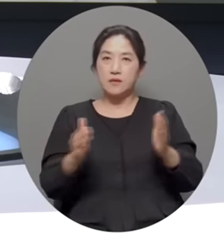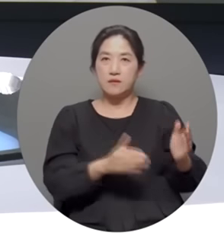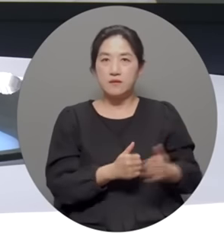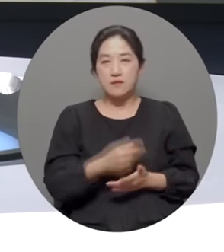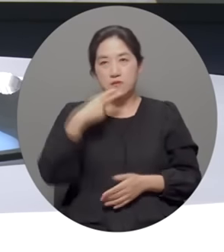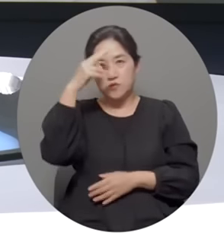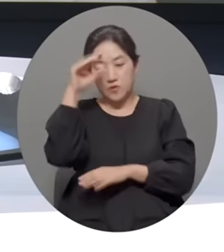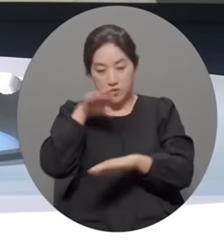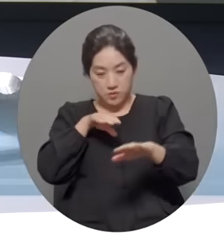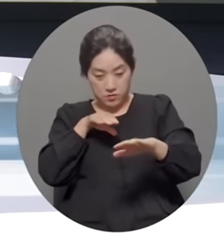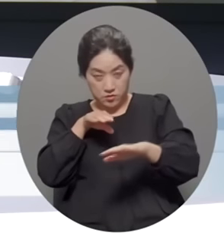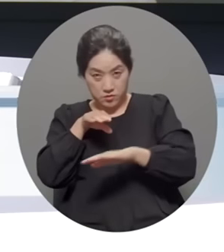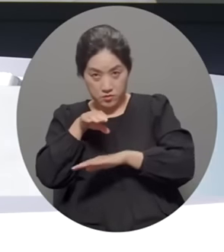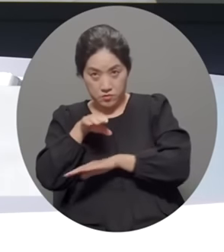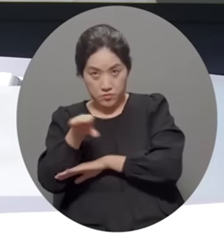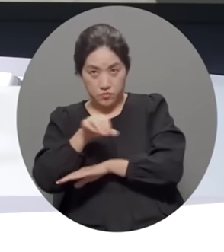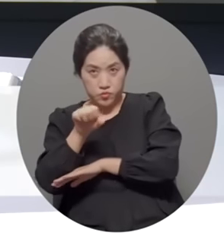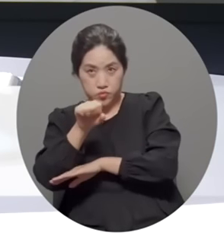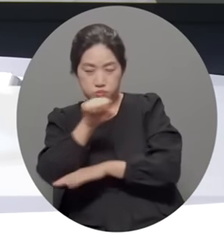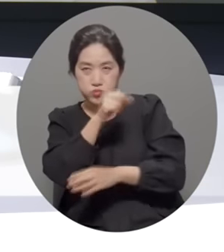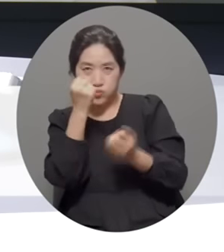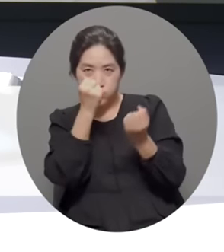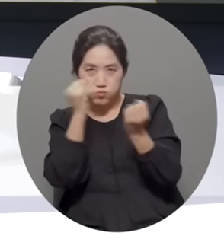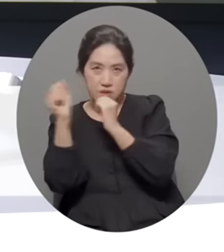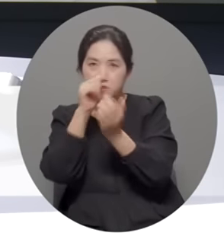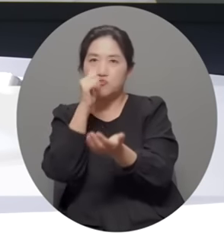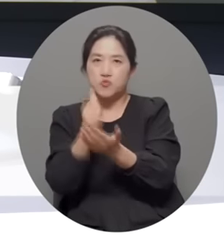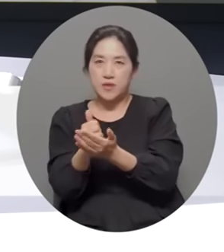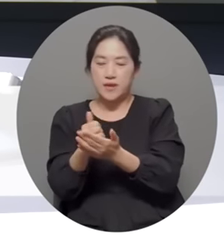음주 뺑소니 혐의를 받고 있는 가수 김호중